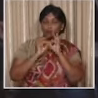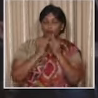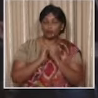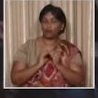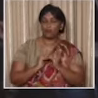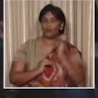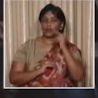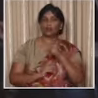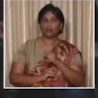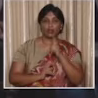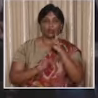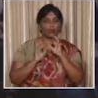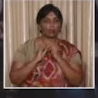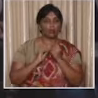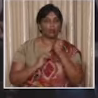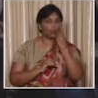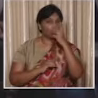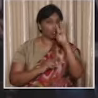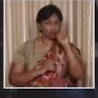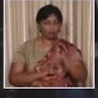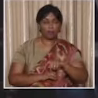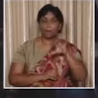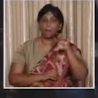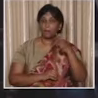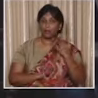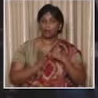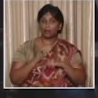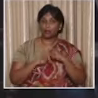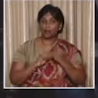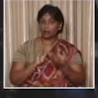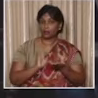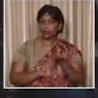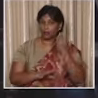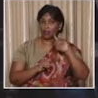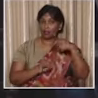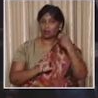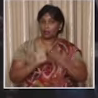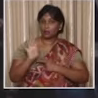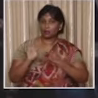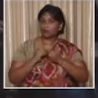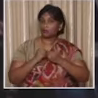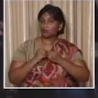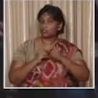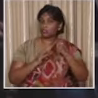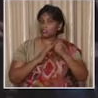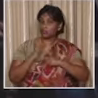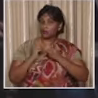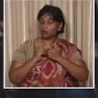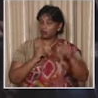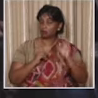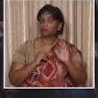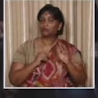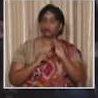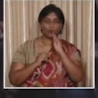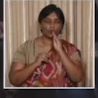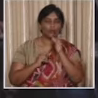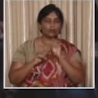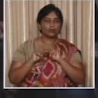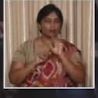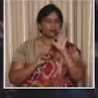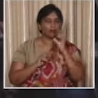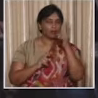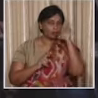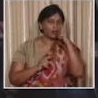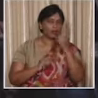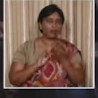වෙනවා. එක පවුලකට රුපියල් 13500ක බදුබරක් ලබන ජනවාරි ඉඳලා එනකොට අඩුම ගානේ 7-5ක් හරි පඩි